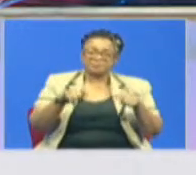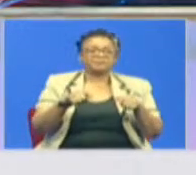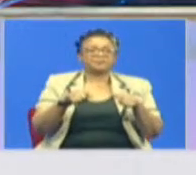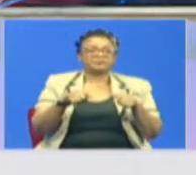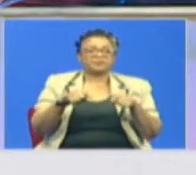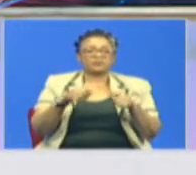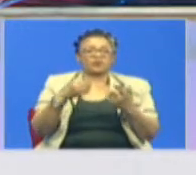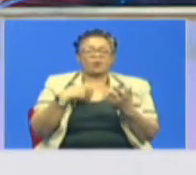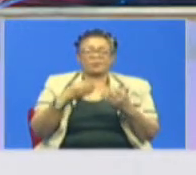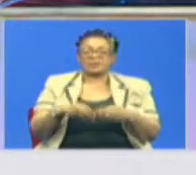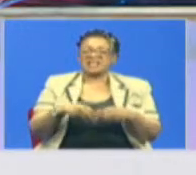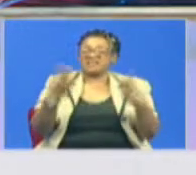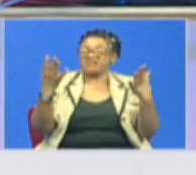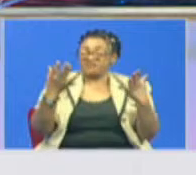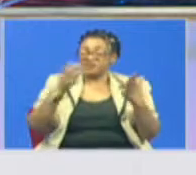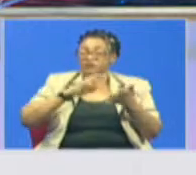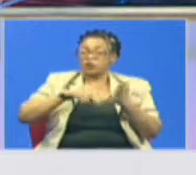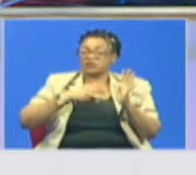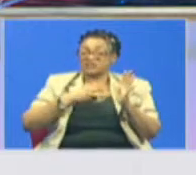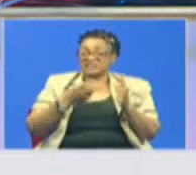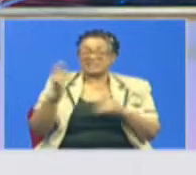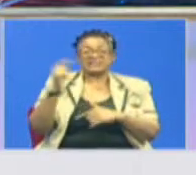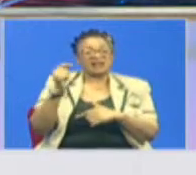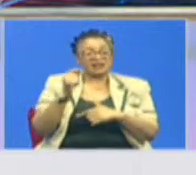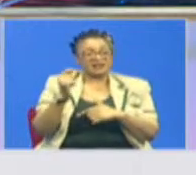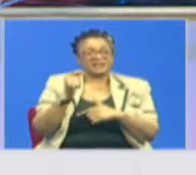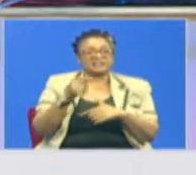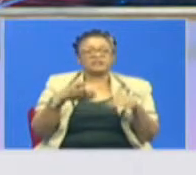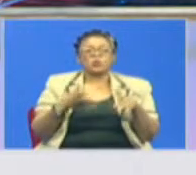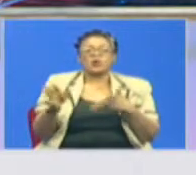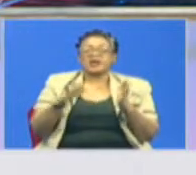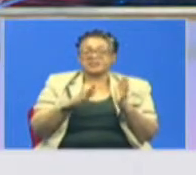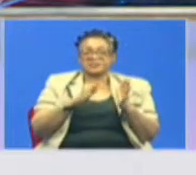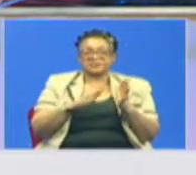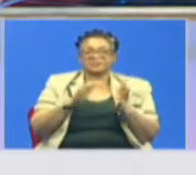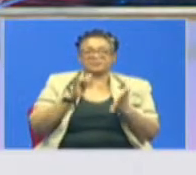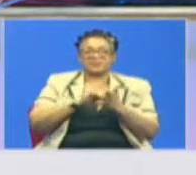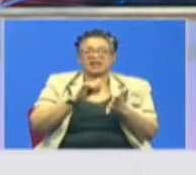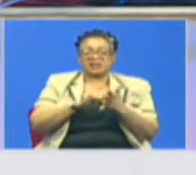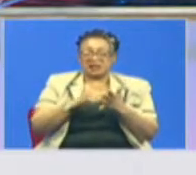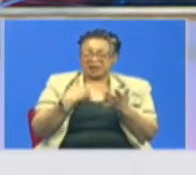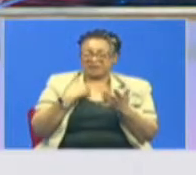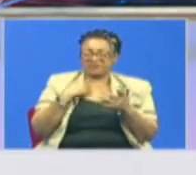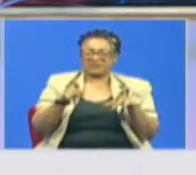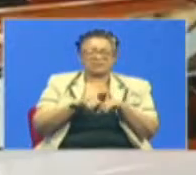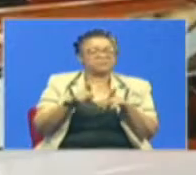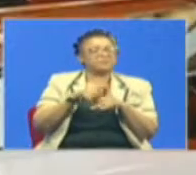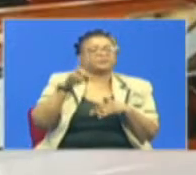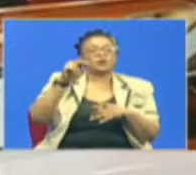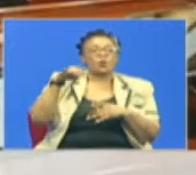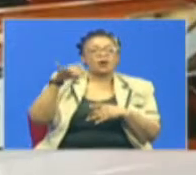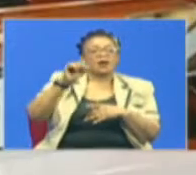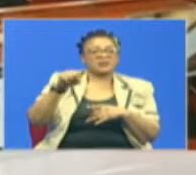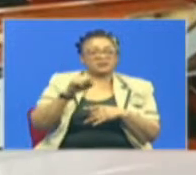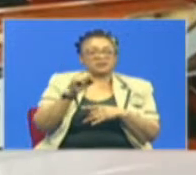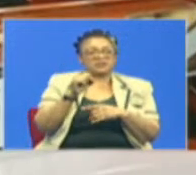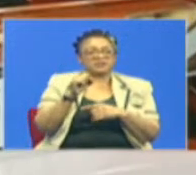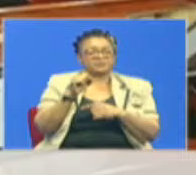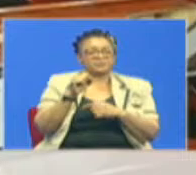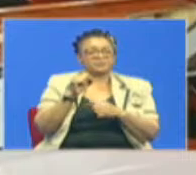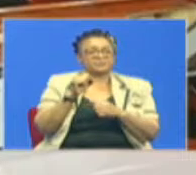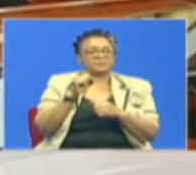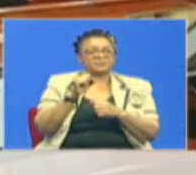kutoa zabuni za kaunti katika hali inayolingana na matukio ya sakata ya NOS 1. Did you award as a